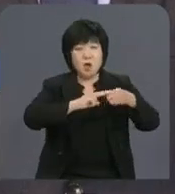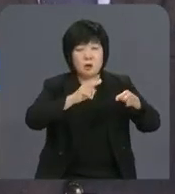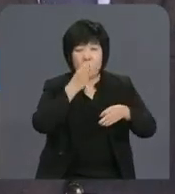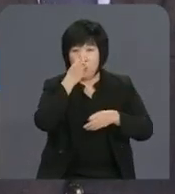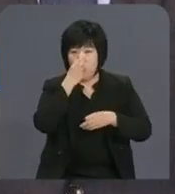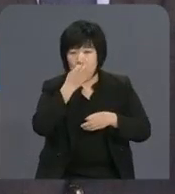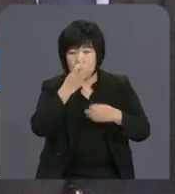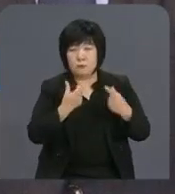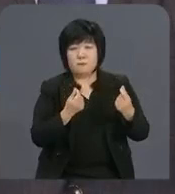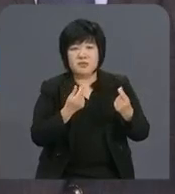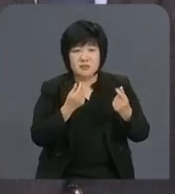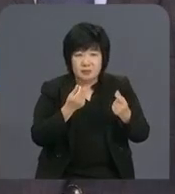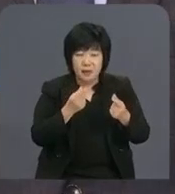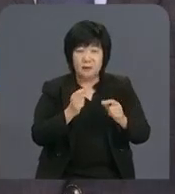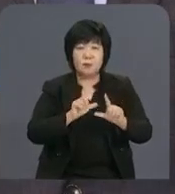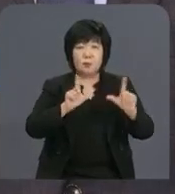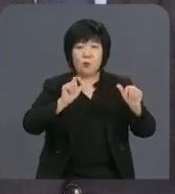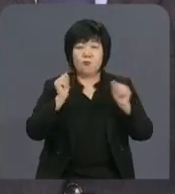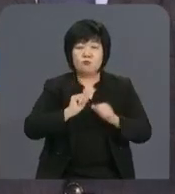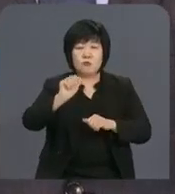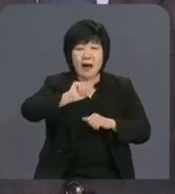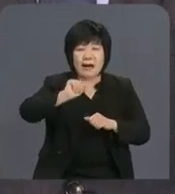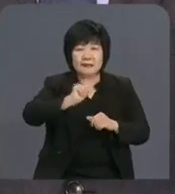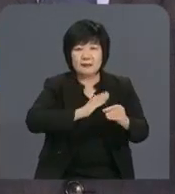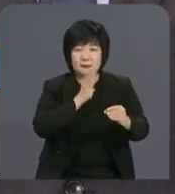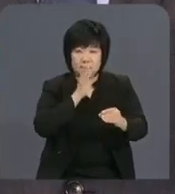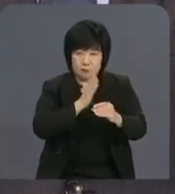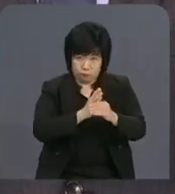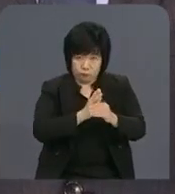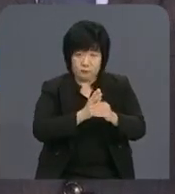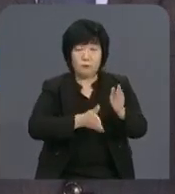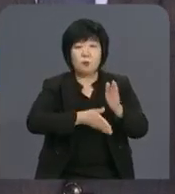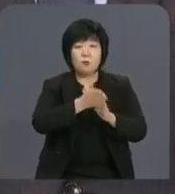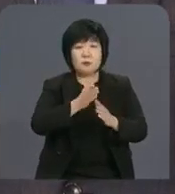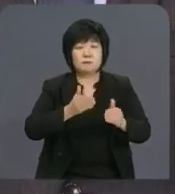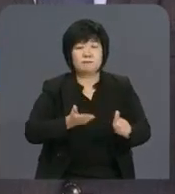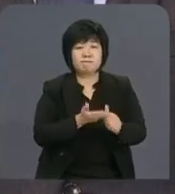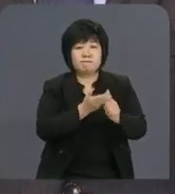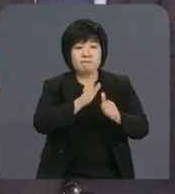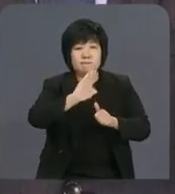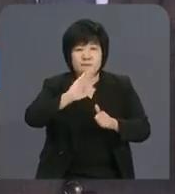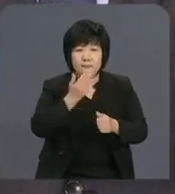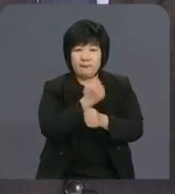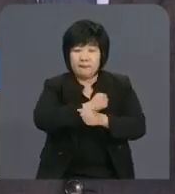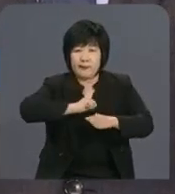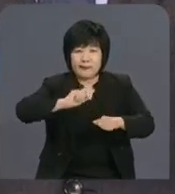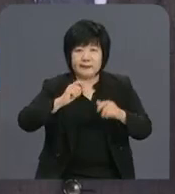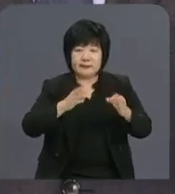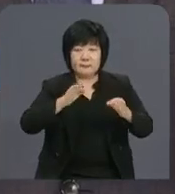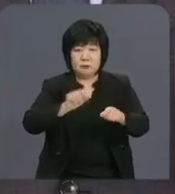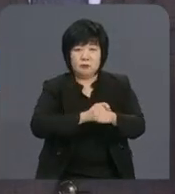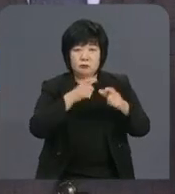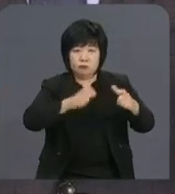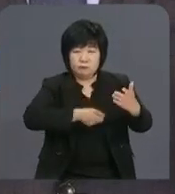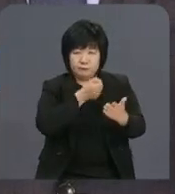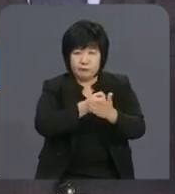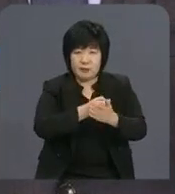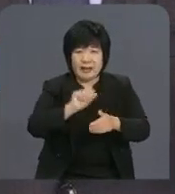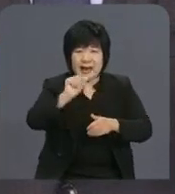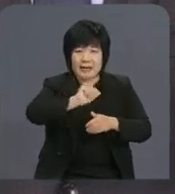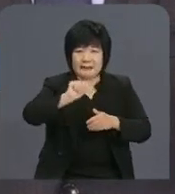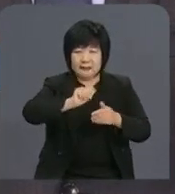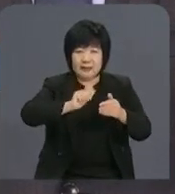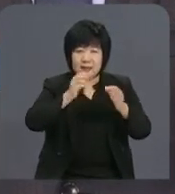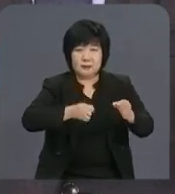대체한 동북아 금융 허브 도시로 육성 하겠습니다 여의도를 글로벌 금융 특구로 지정 해서 아시아 궁